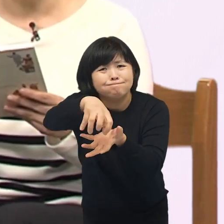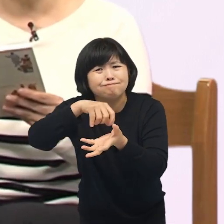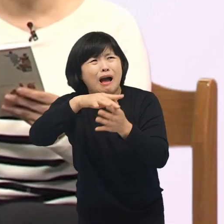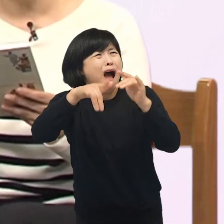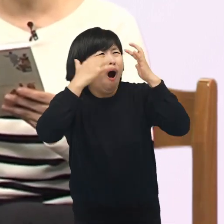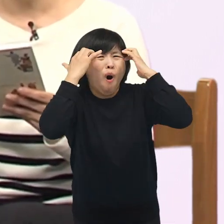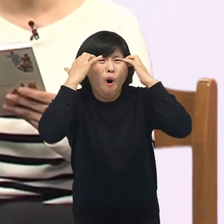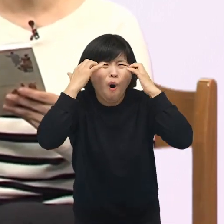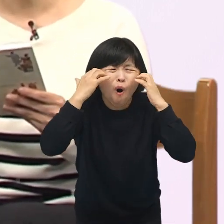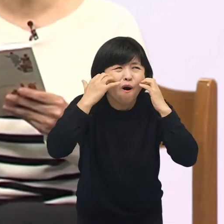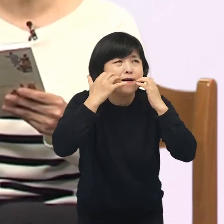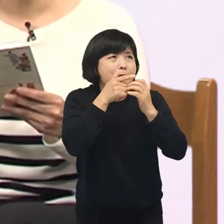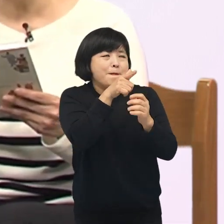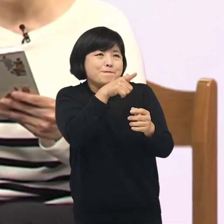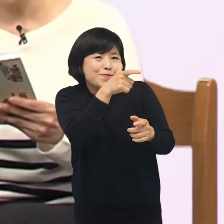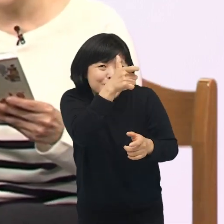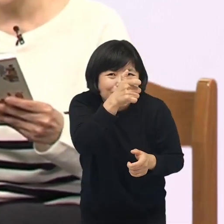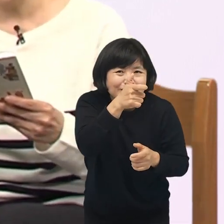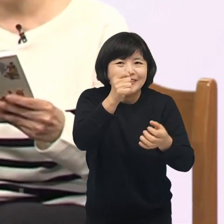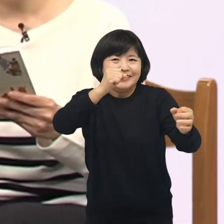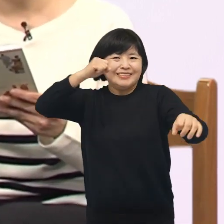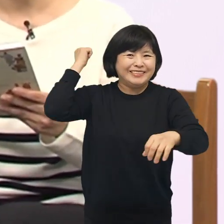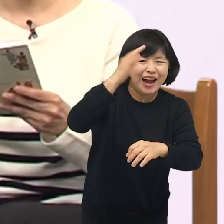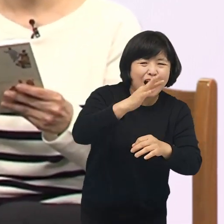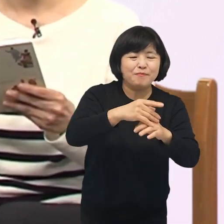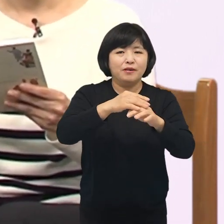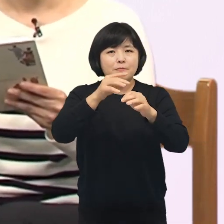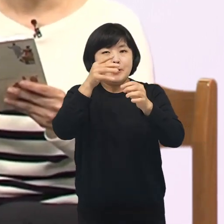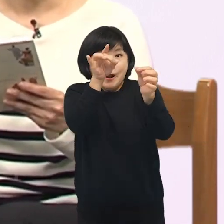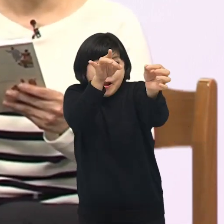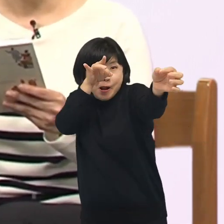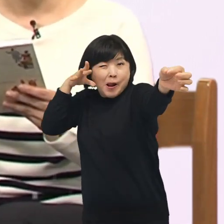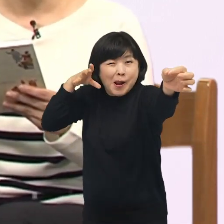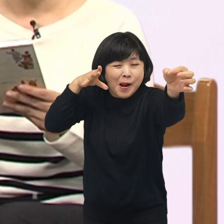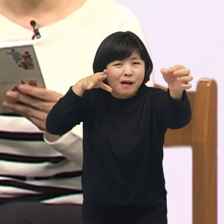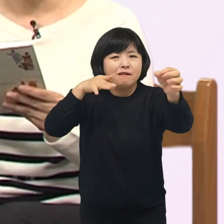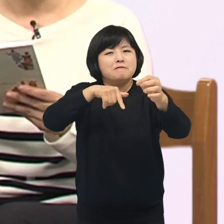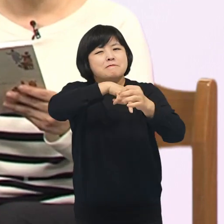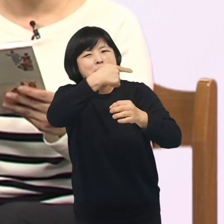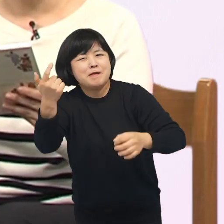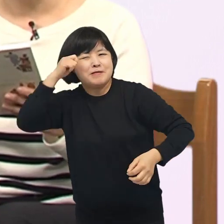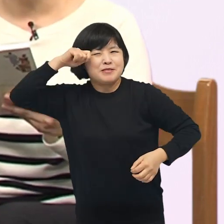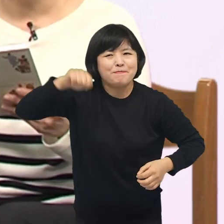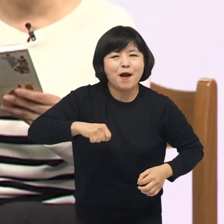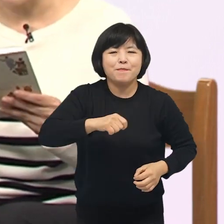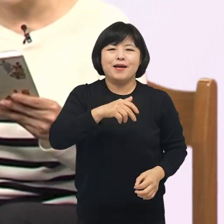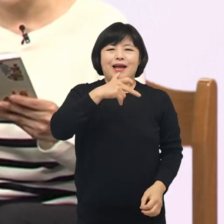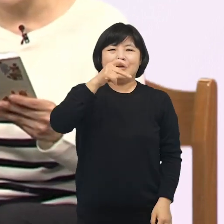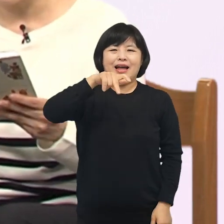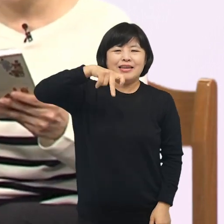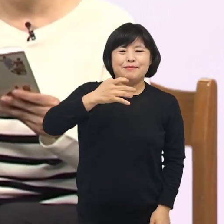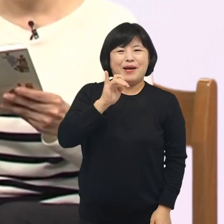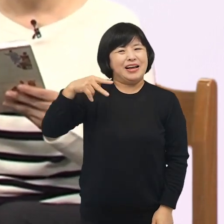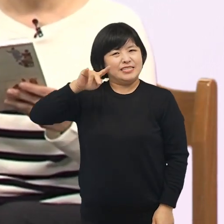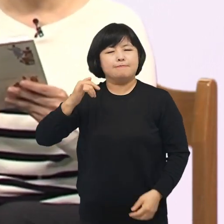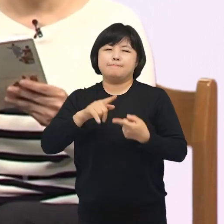새총과 창 그리고 링게로 사냥도 했어. 저녁과 새벽에는 카사크와 파신을